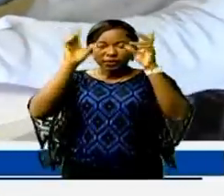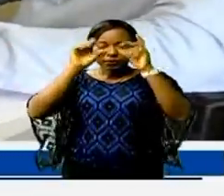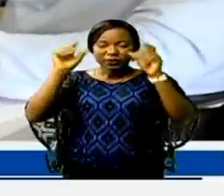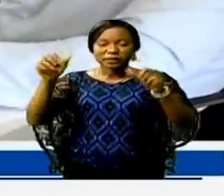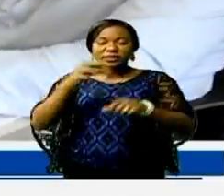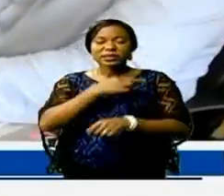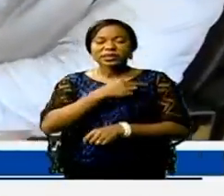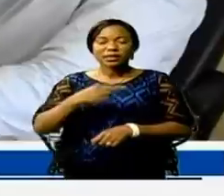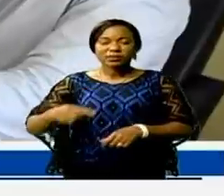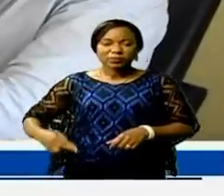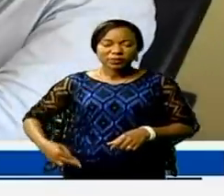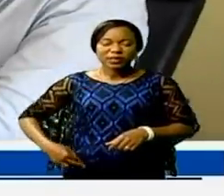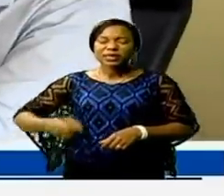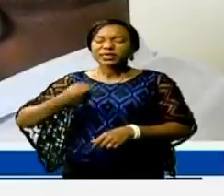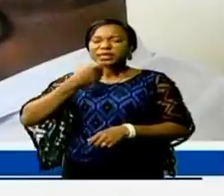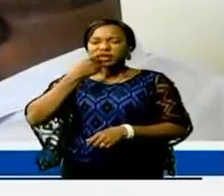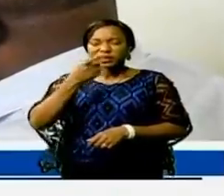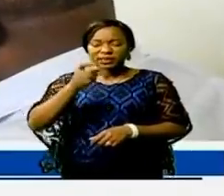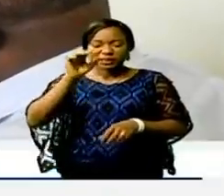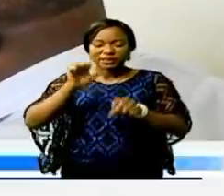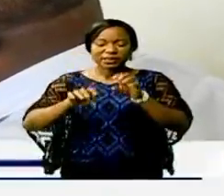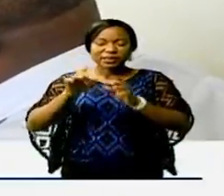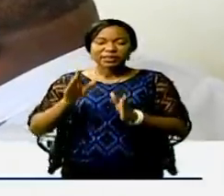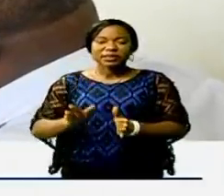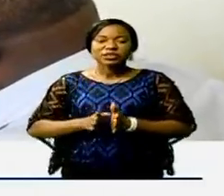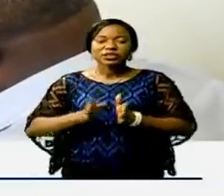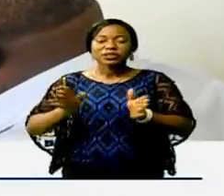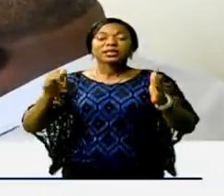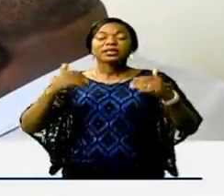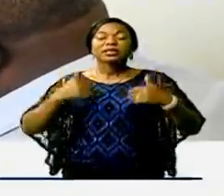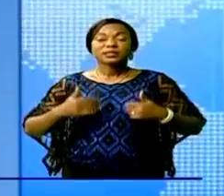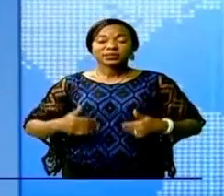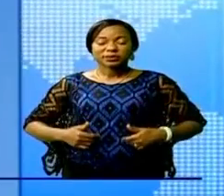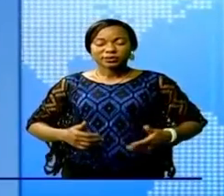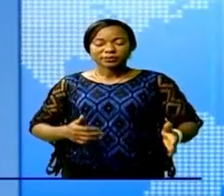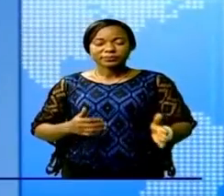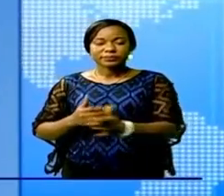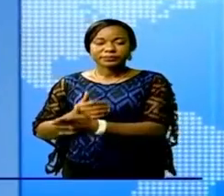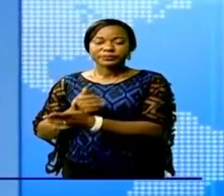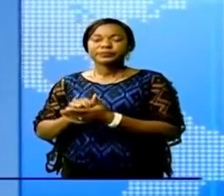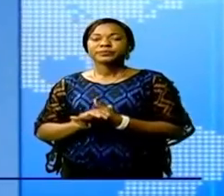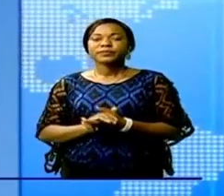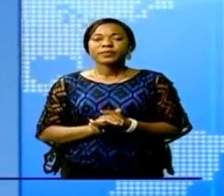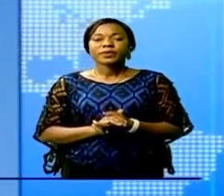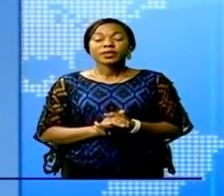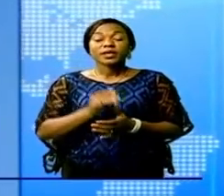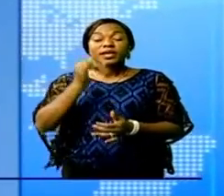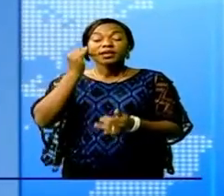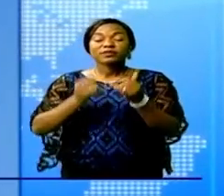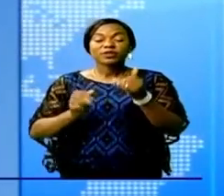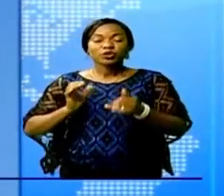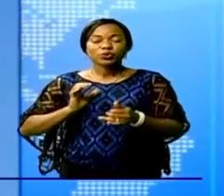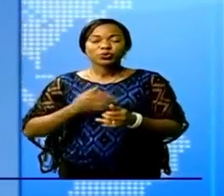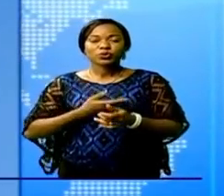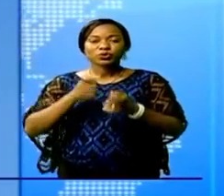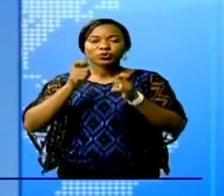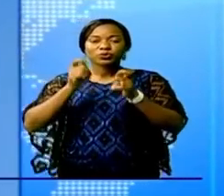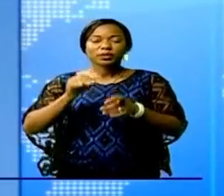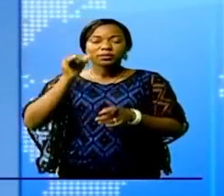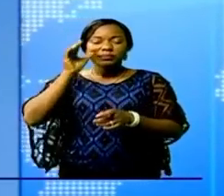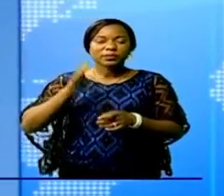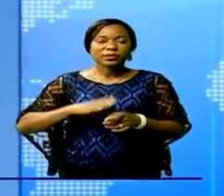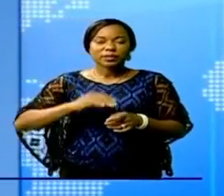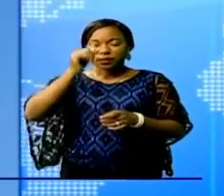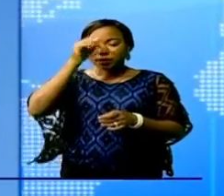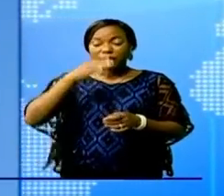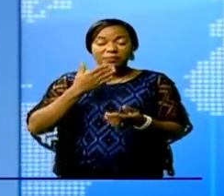République. C'est ce qu'a indiqué le secrétaire général à la santé. Et c'est la fin de ce journal. Mesdames et messieurs, merci de nous